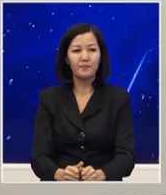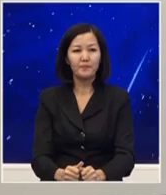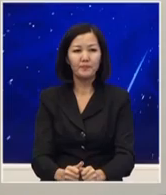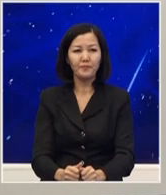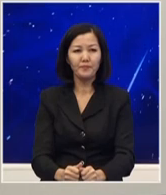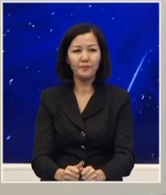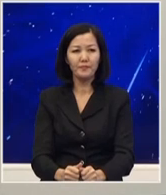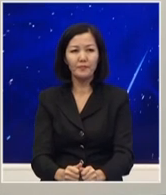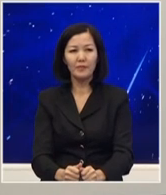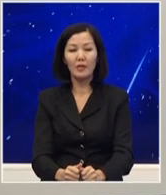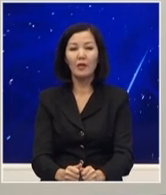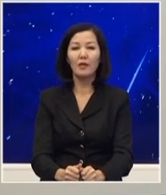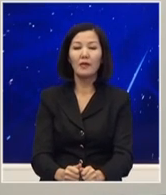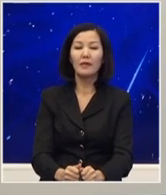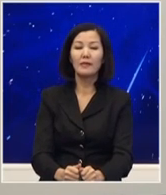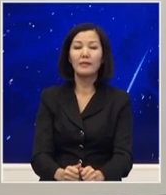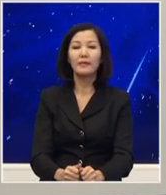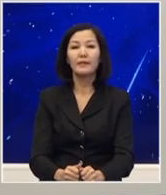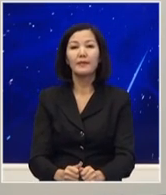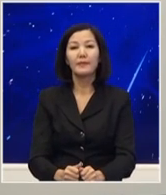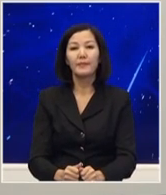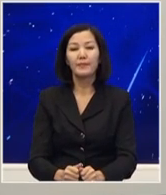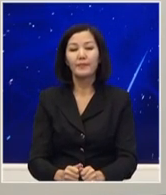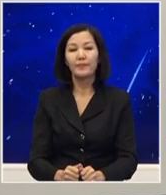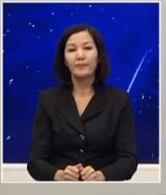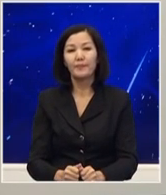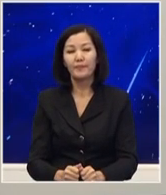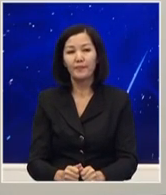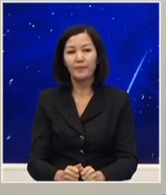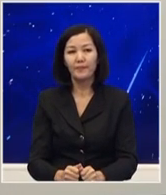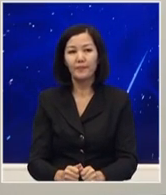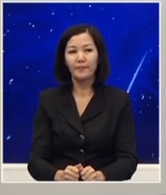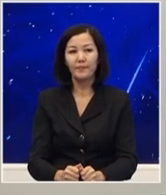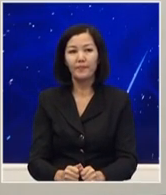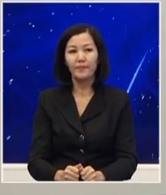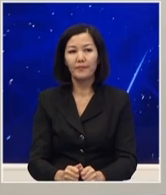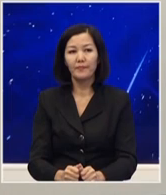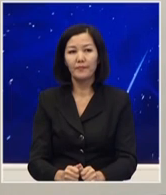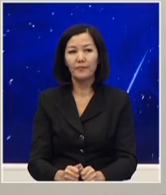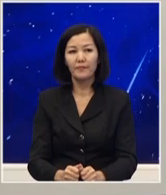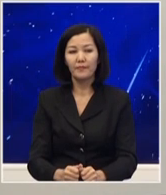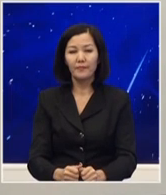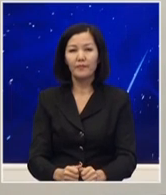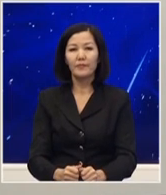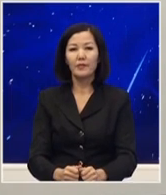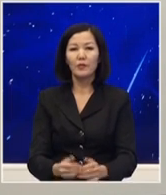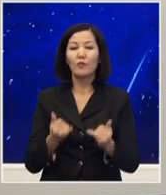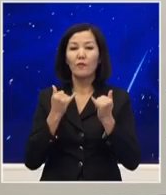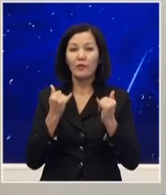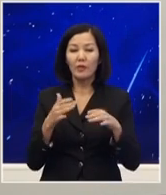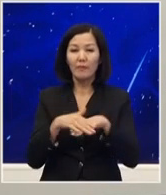Уважаемые жители, убедительная просьба не сообщать свои личные данные и данные банковских счетов